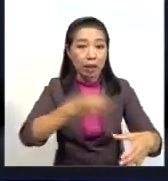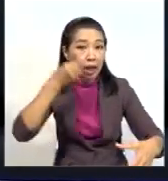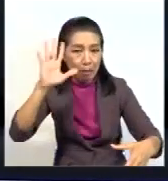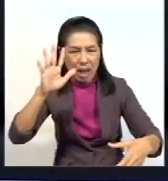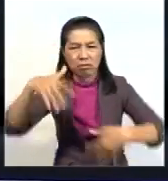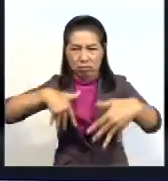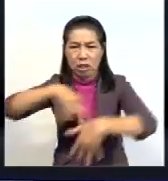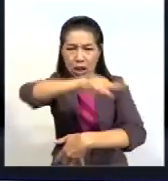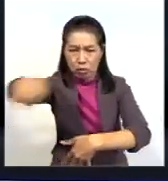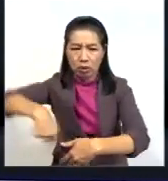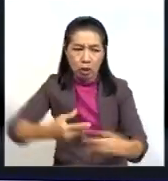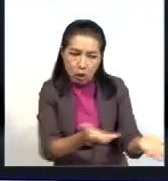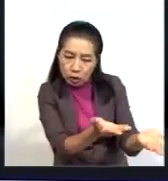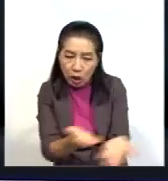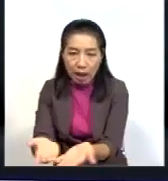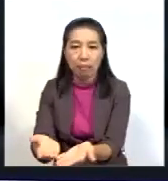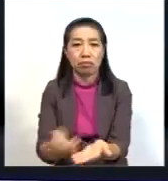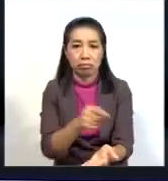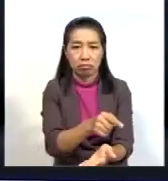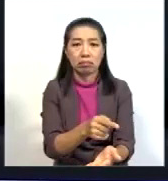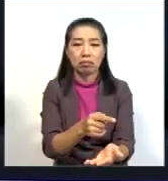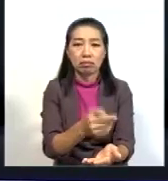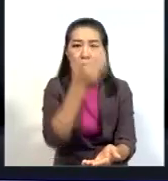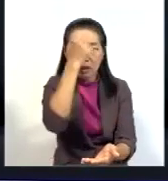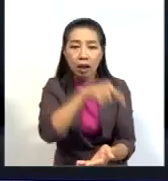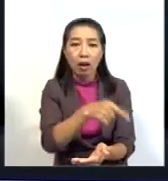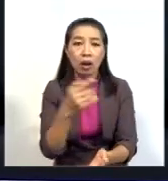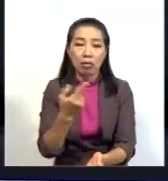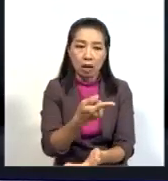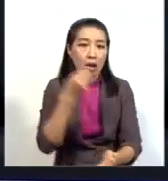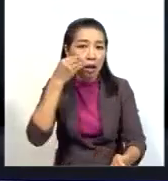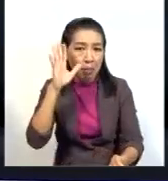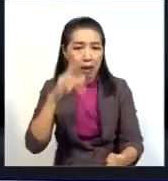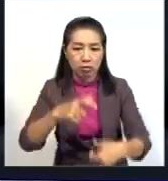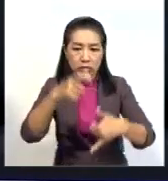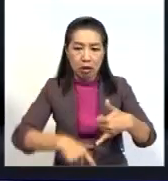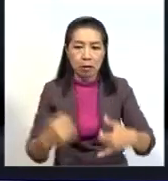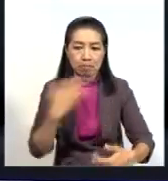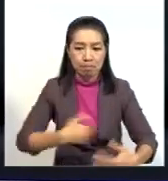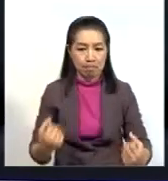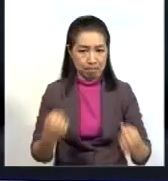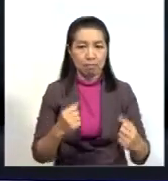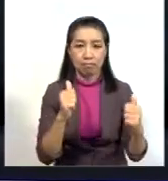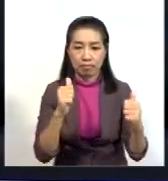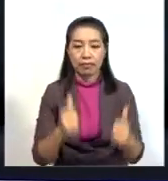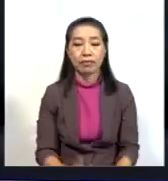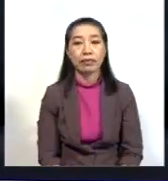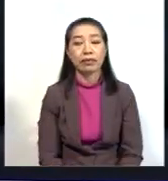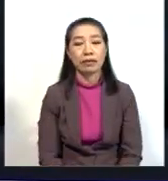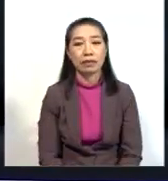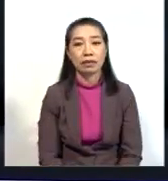รับกลุ่มคนไทยด้วยกันนะครับที่ได้เดินทางกลับบ้านมาอย่างดีนะครับฉะนั้น